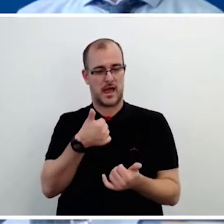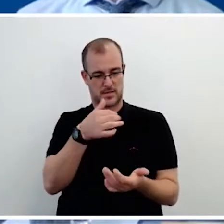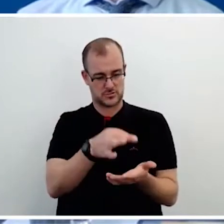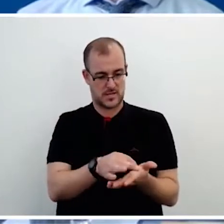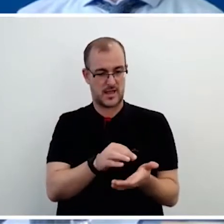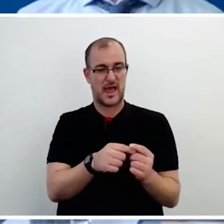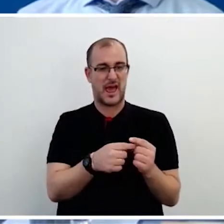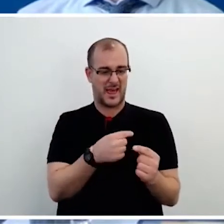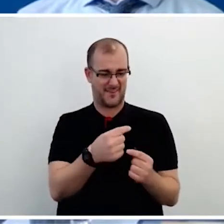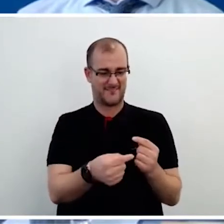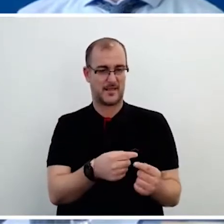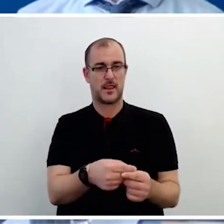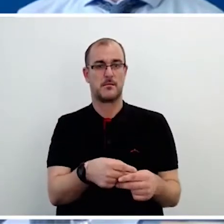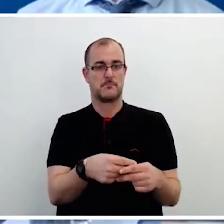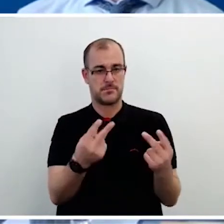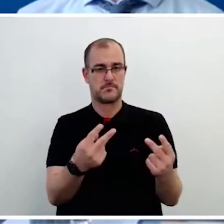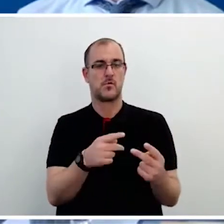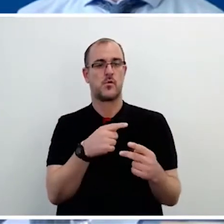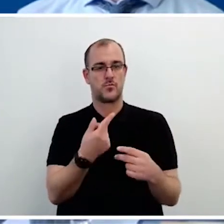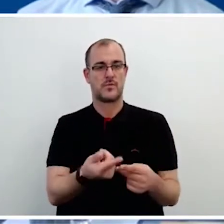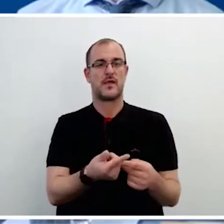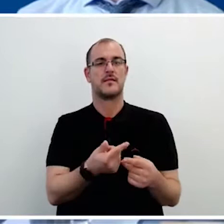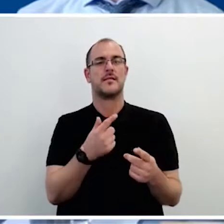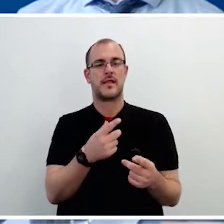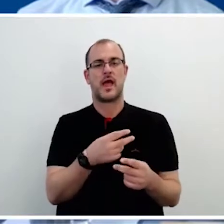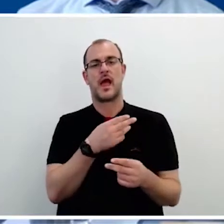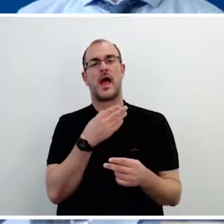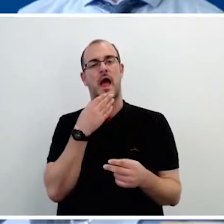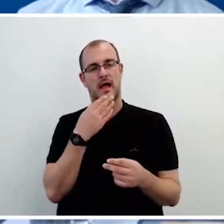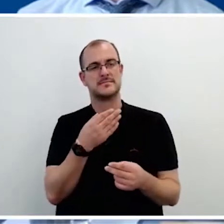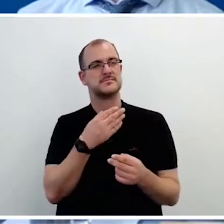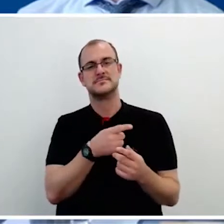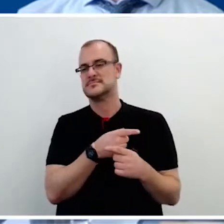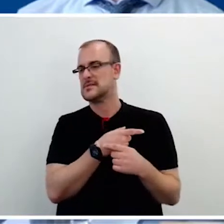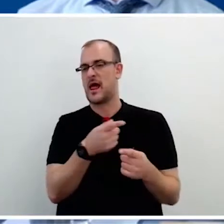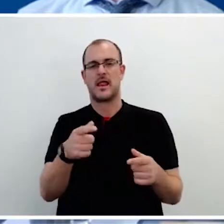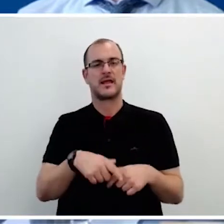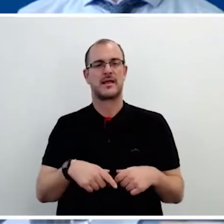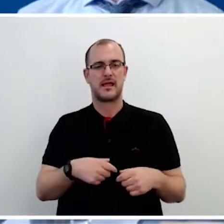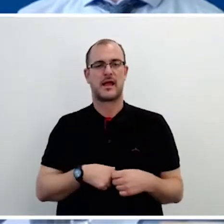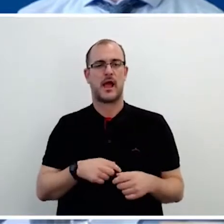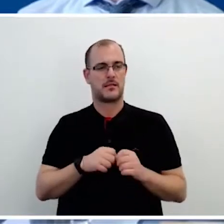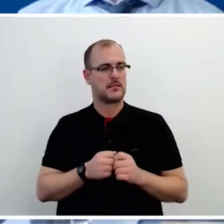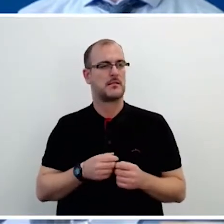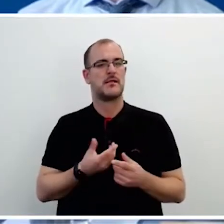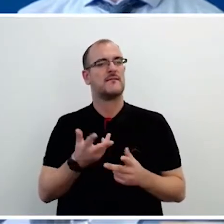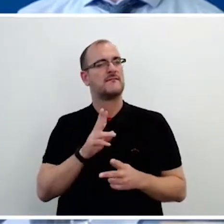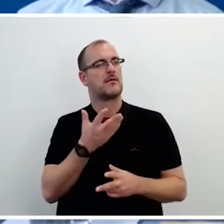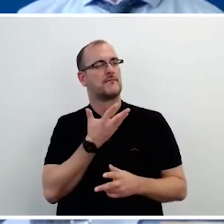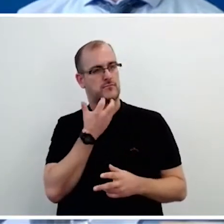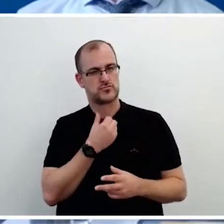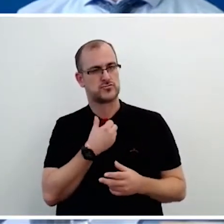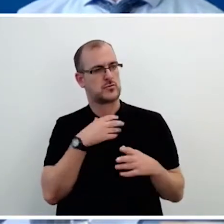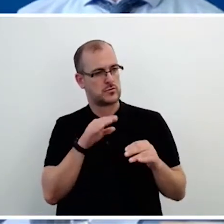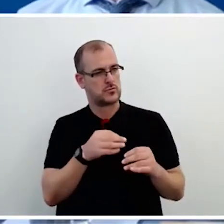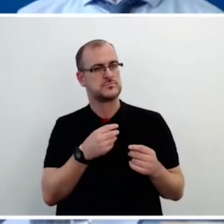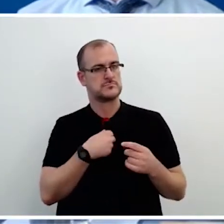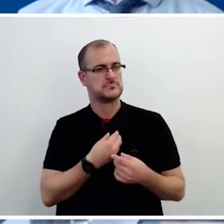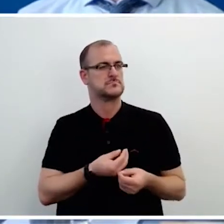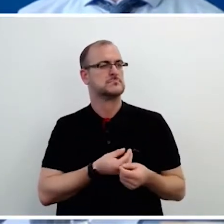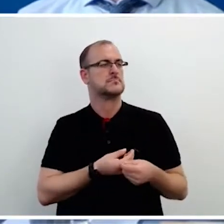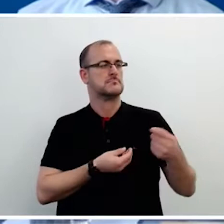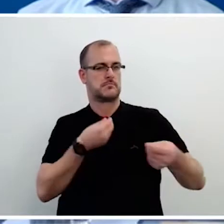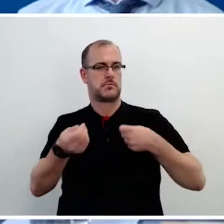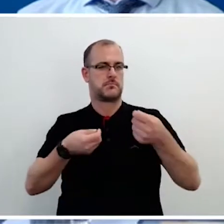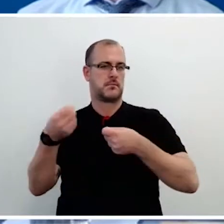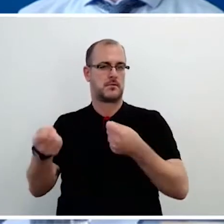Stelle und diese Kita-App wird dann über ganz Hessen auch allen anderen Kitas, die die nutzen möchten, zur Verfügung gestellt.